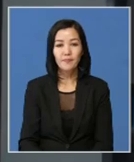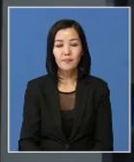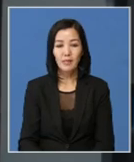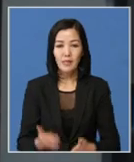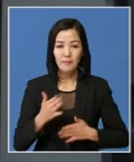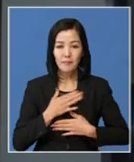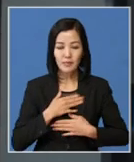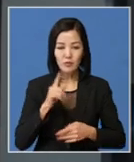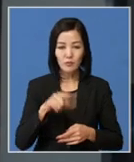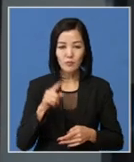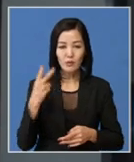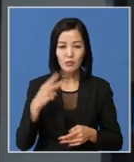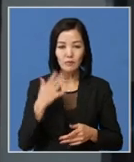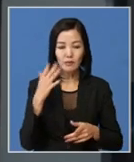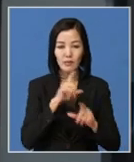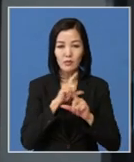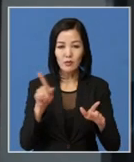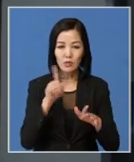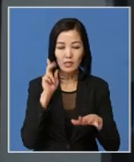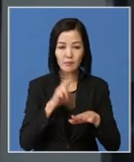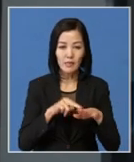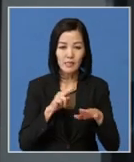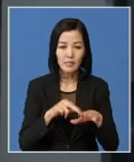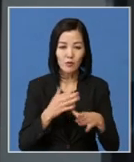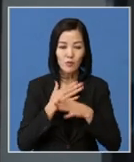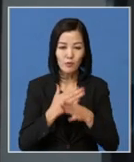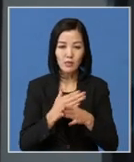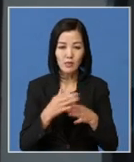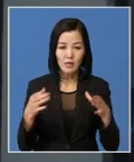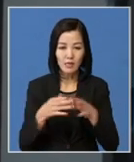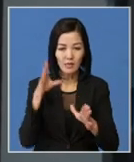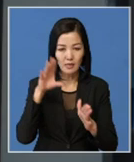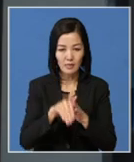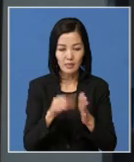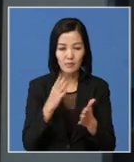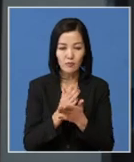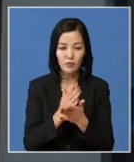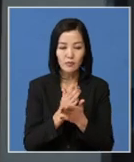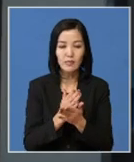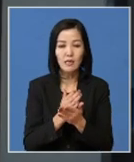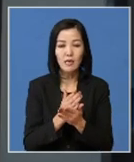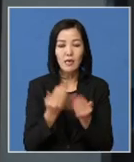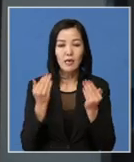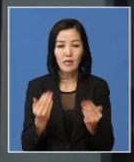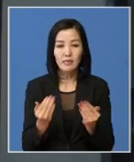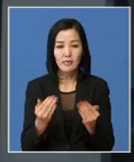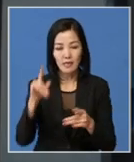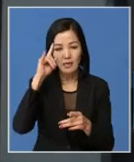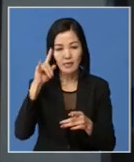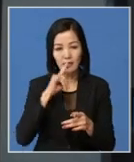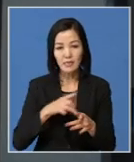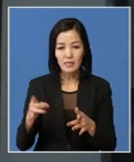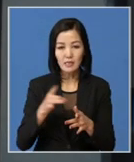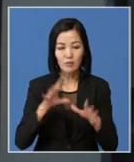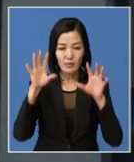Біз номері 25-ші орта мектебінің жас полиция көмекшілер қатарына қосылып отырмыз. Біз Қазақстан